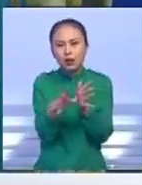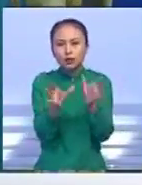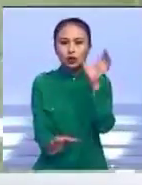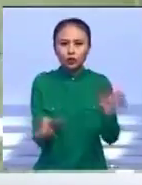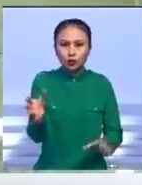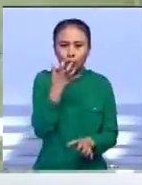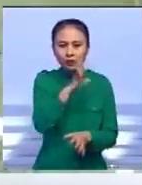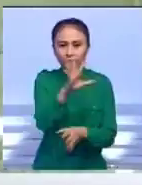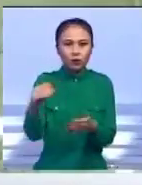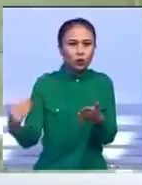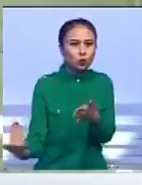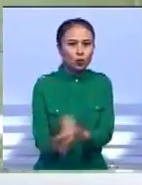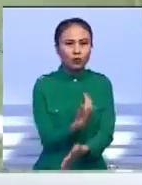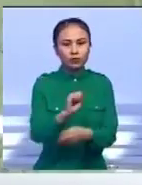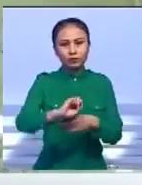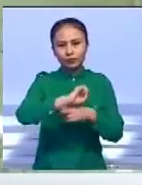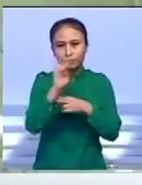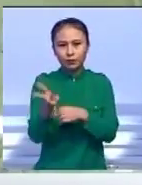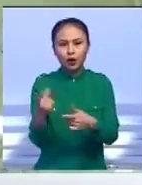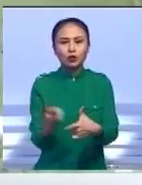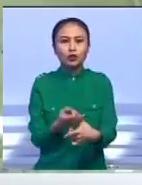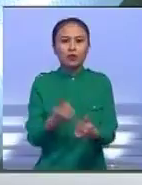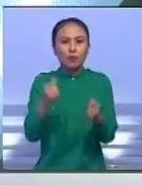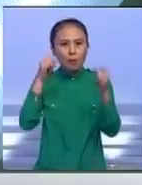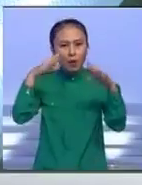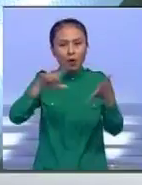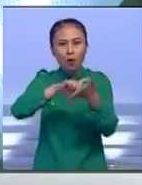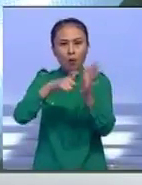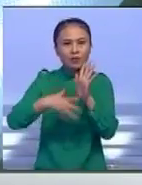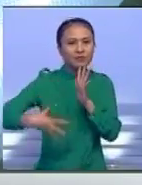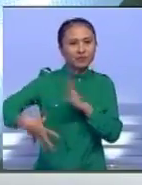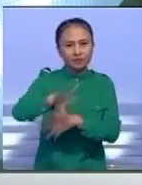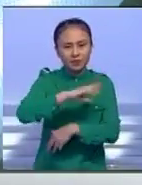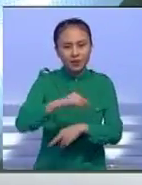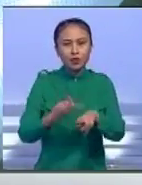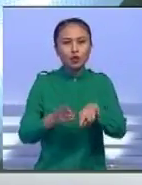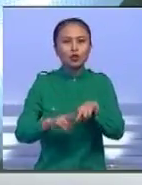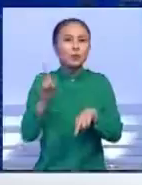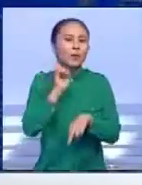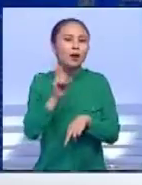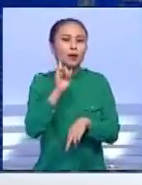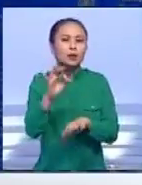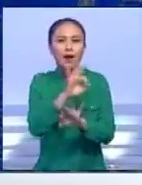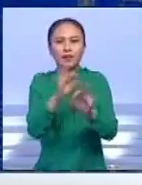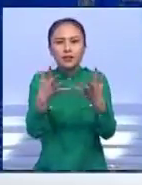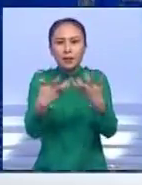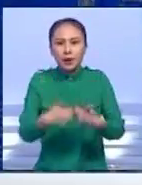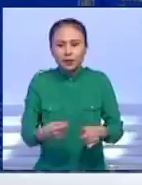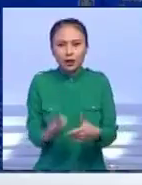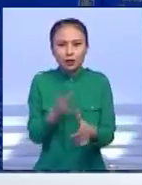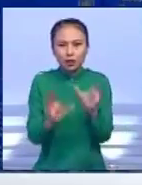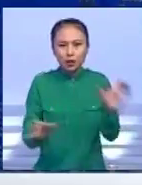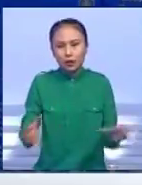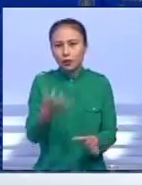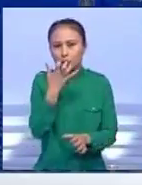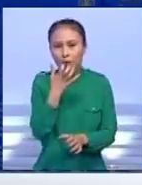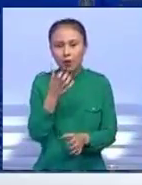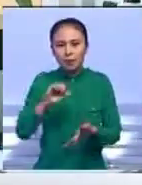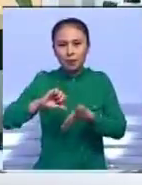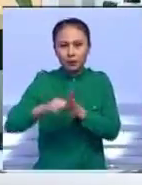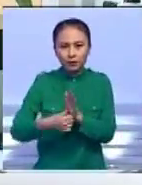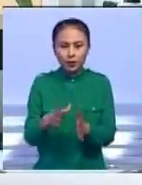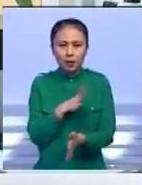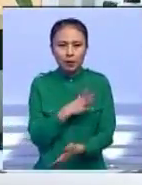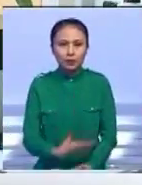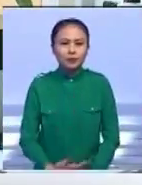жүйесі толық жаңарды. Барлық бөлмеге жарықты үнемдейтін шамдар орнатылды. Озық үлгідегі автоматты автоматтандырылған жылыту пункті қойылды. Пределах